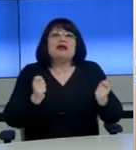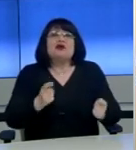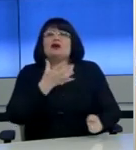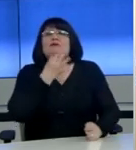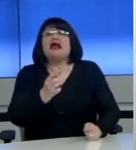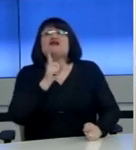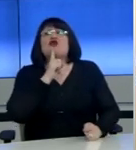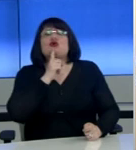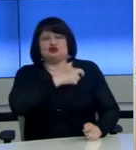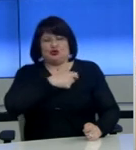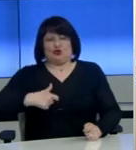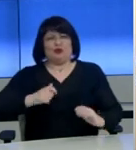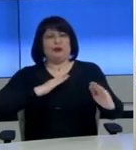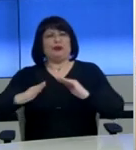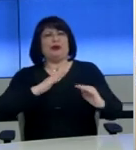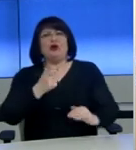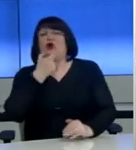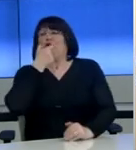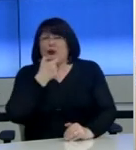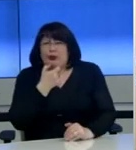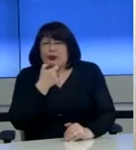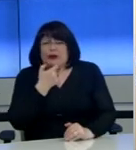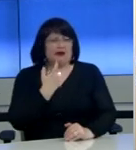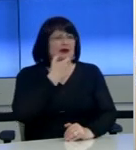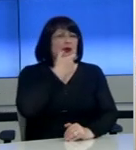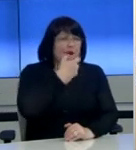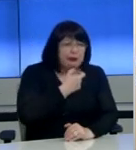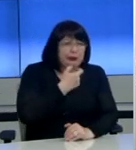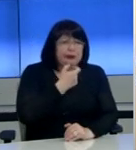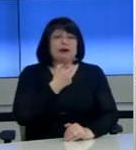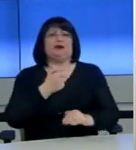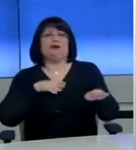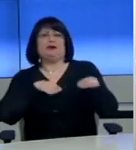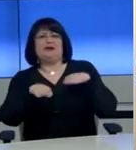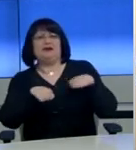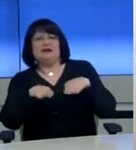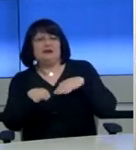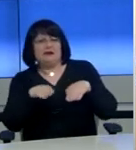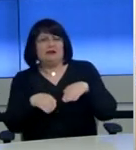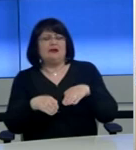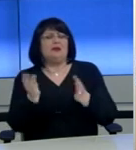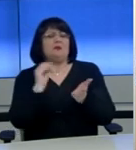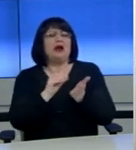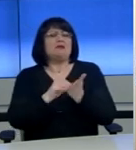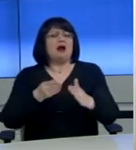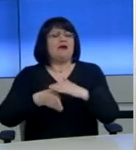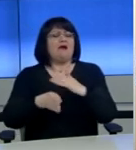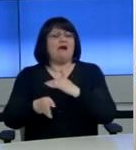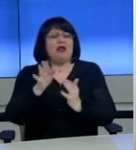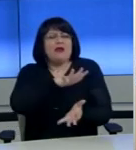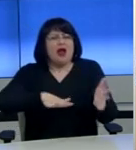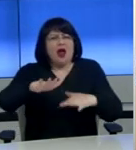που σφυρίζουν φάλτσα όσο περνάνε από δίπλα τους νέα σκάνδαλα, νέας